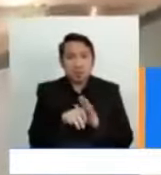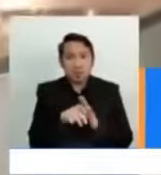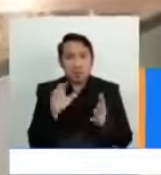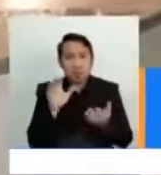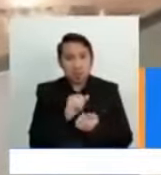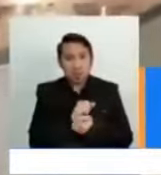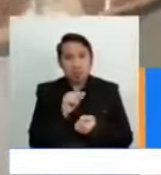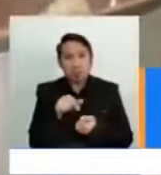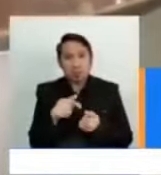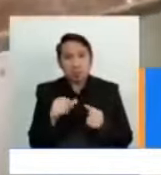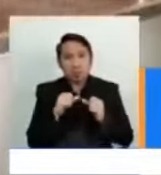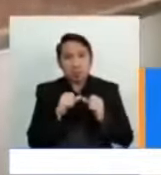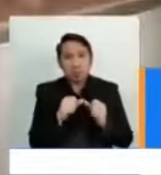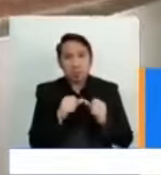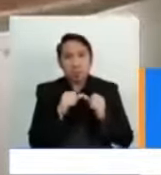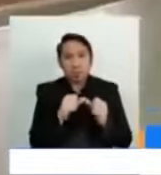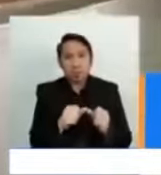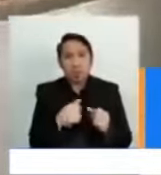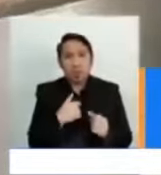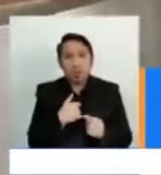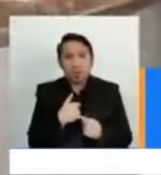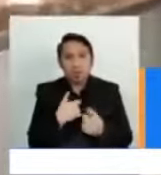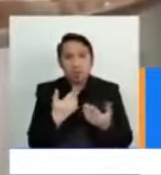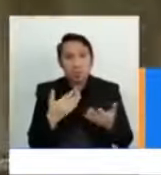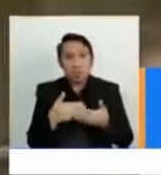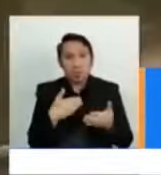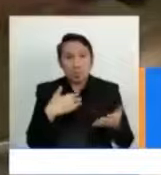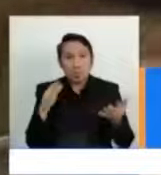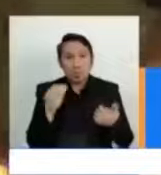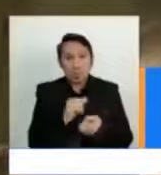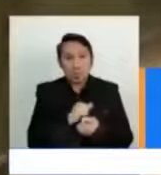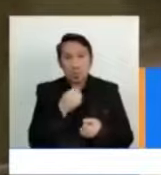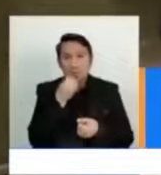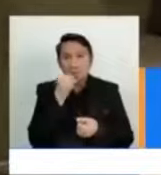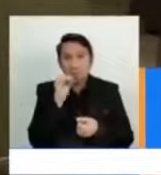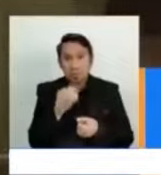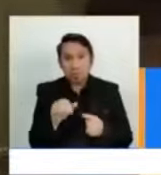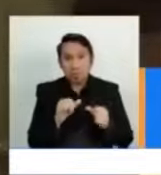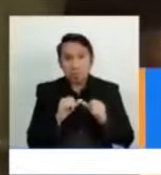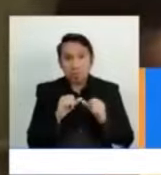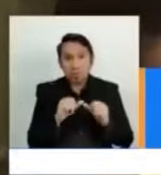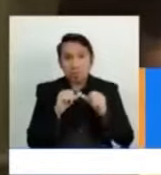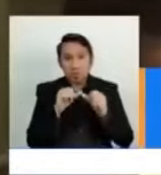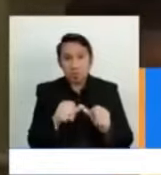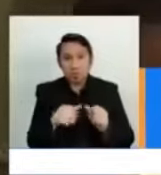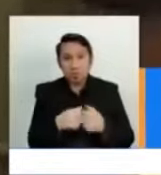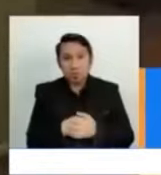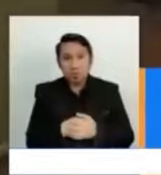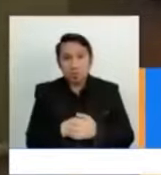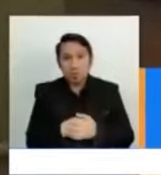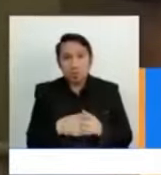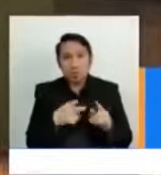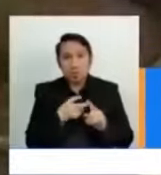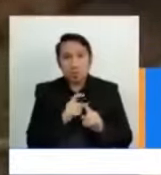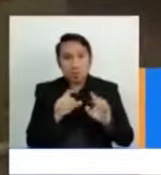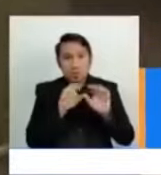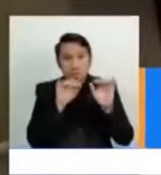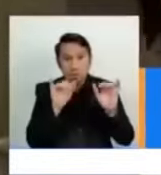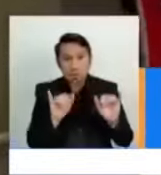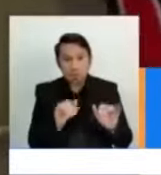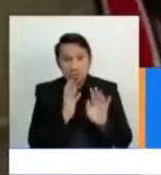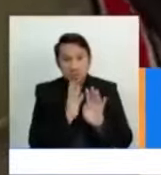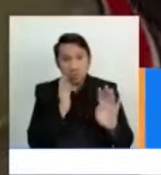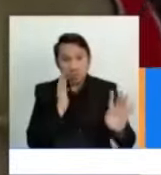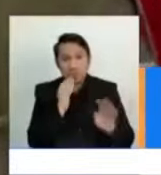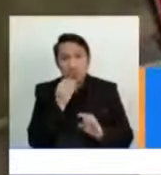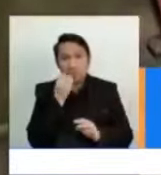dire-diretso. So, ako naman, bago maubos, nag-order na kagad ako para dire-diretso tayo. From dun sa sistema ng pagpila, pati yung ordering, abay, magandang tip